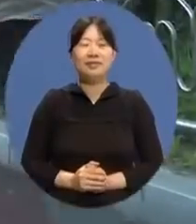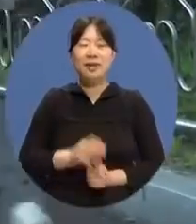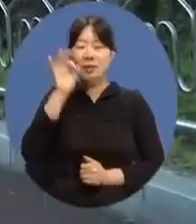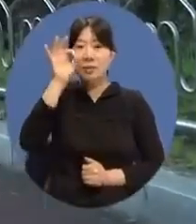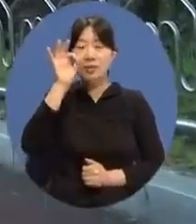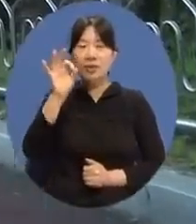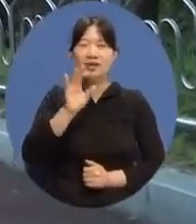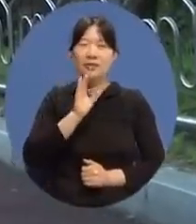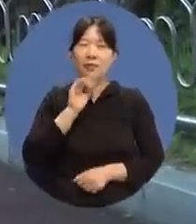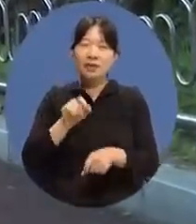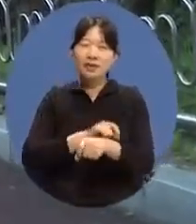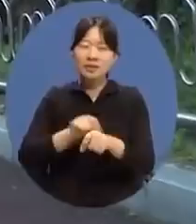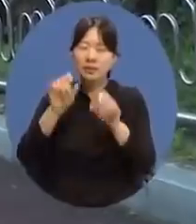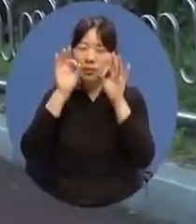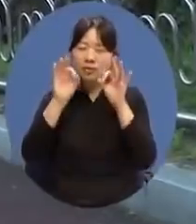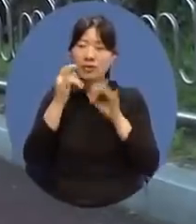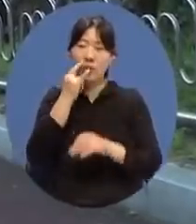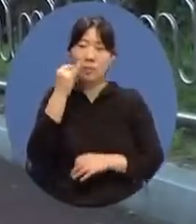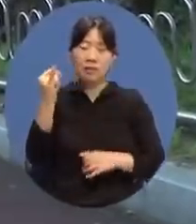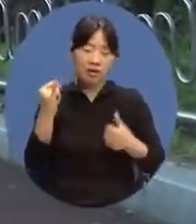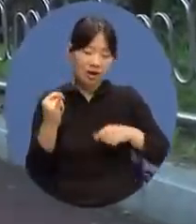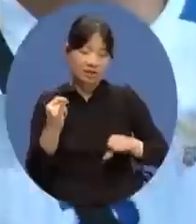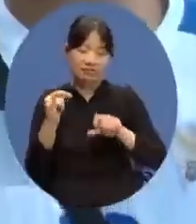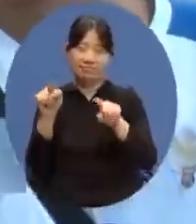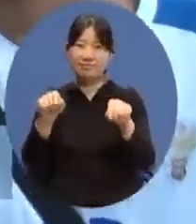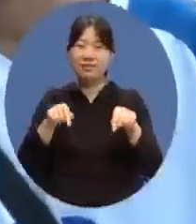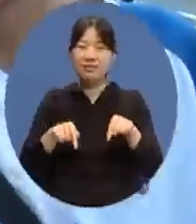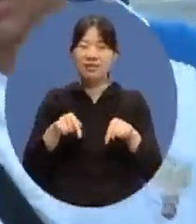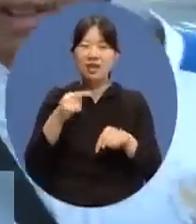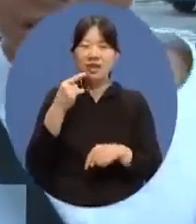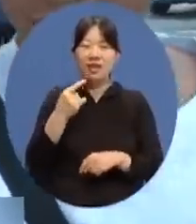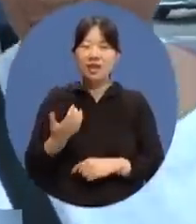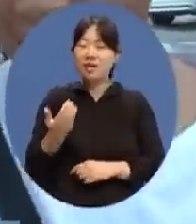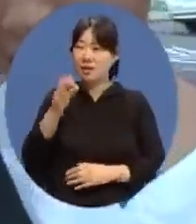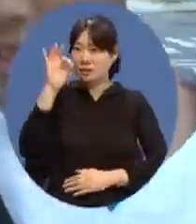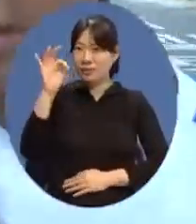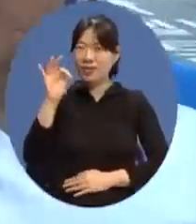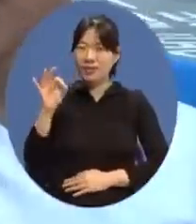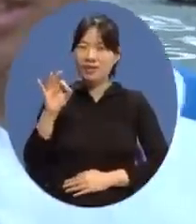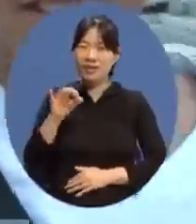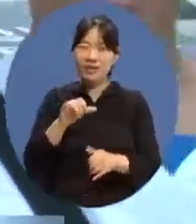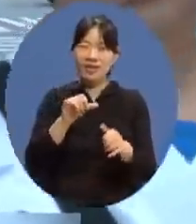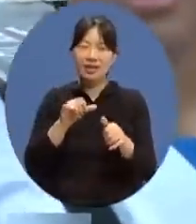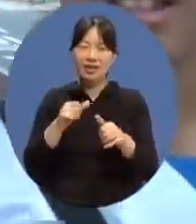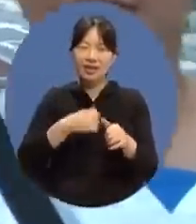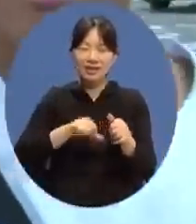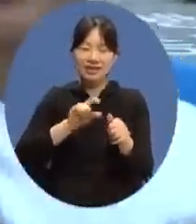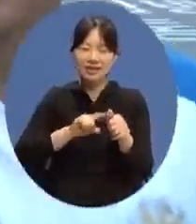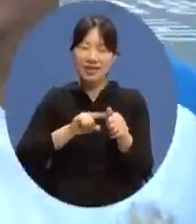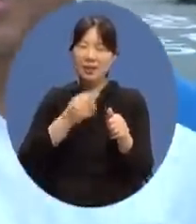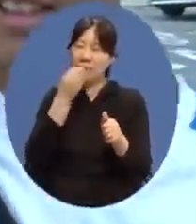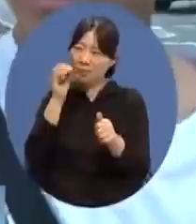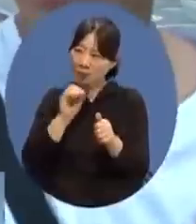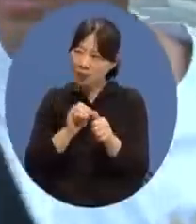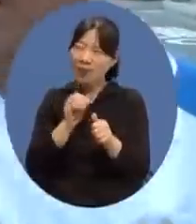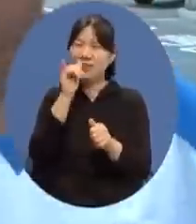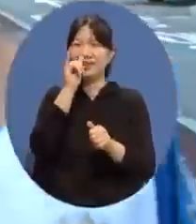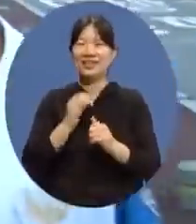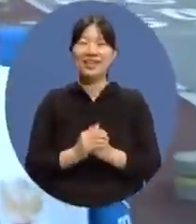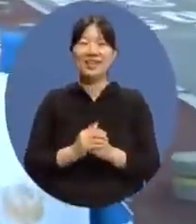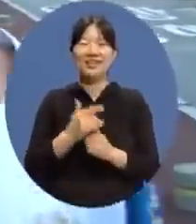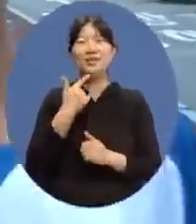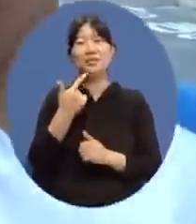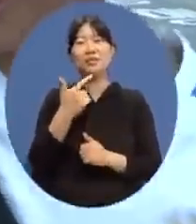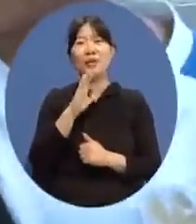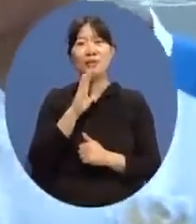보기에도 각별해 보이는 모자 사이인데요. 언니 아까 보니까 상준이 뽀뽀하던데. 네. 지금 6학년